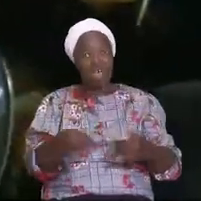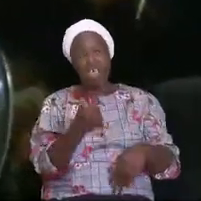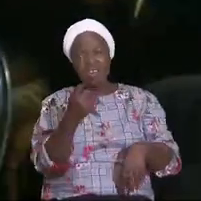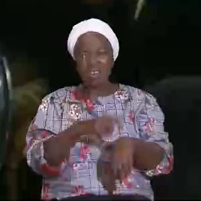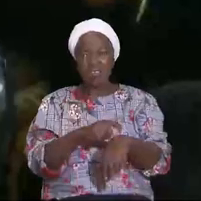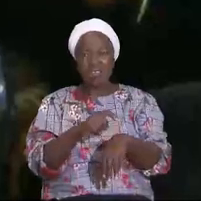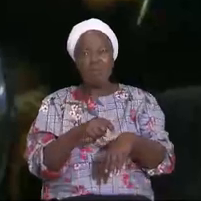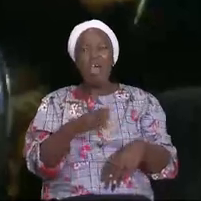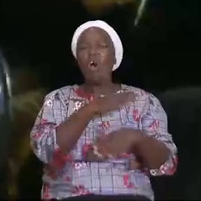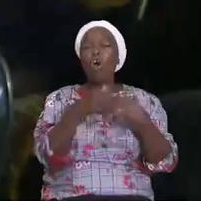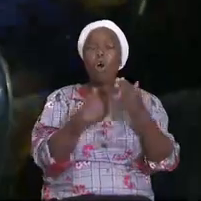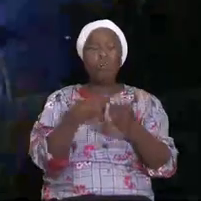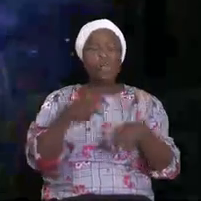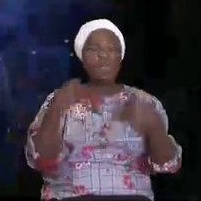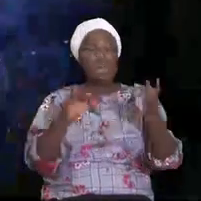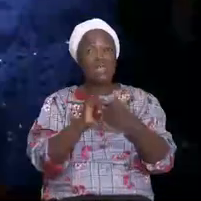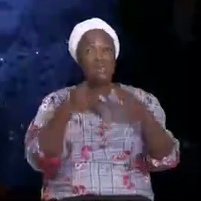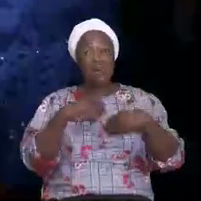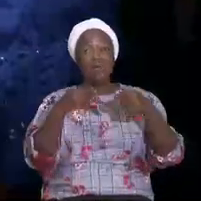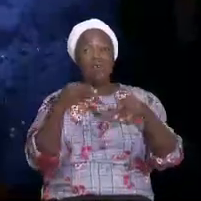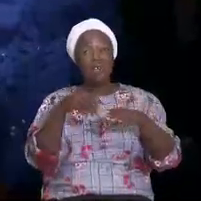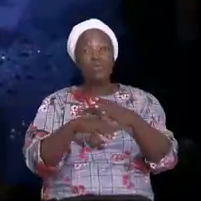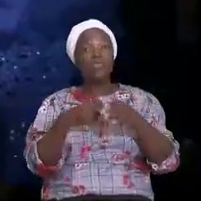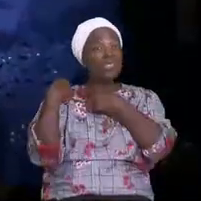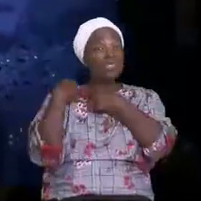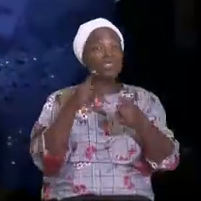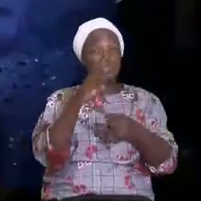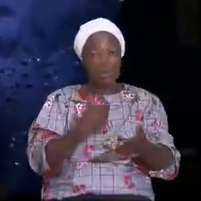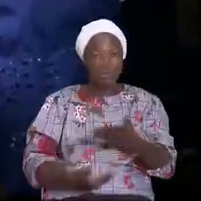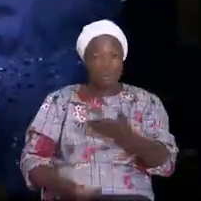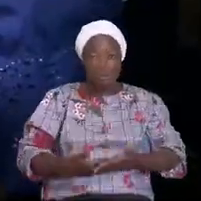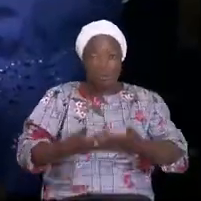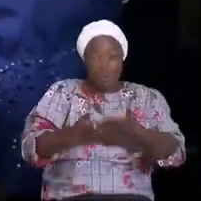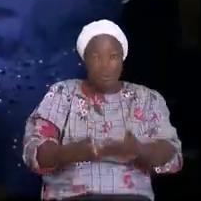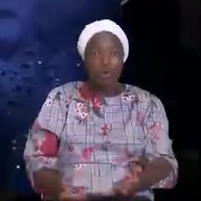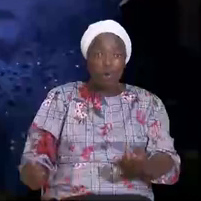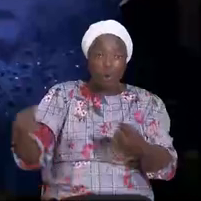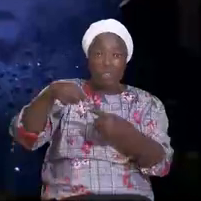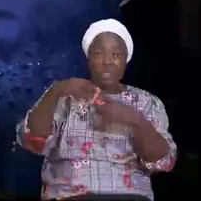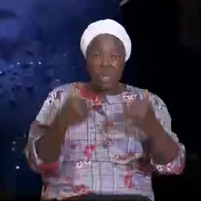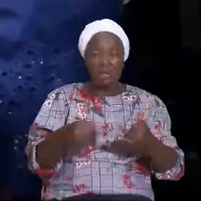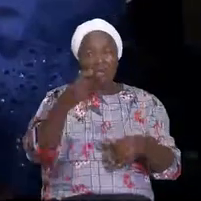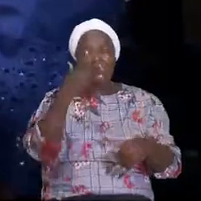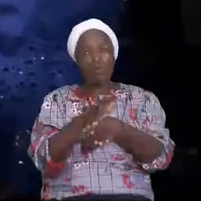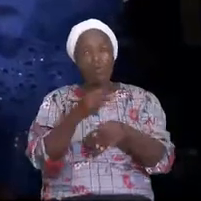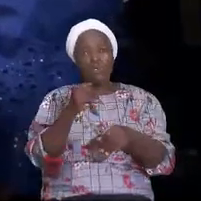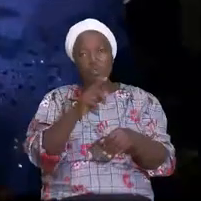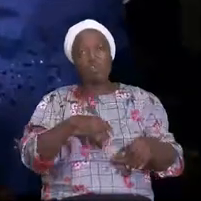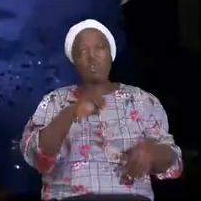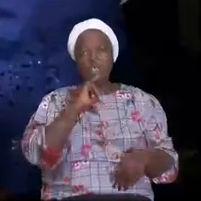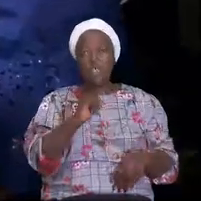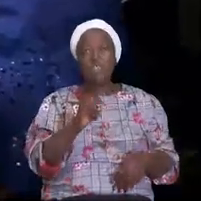que tous les péchés que tu as commis, n'importe quel moment, tous les péchés que tu as commis depuis que tu es